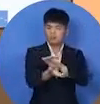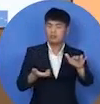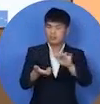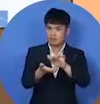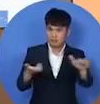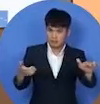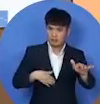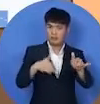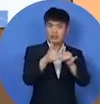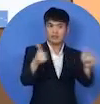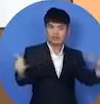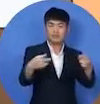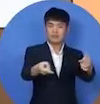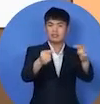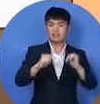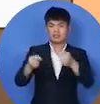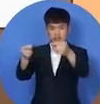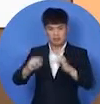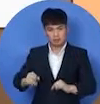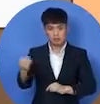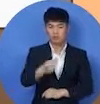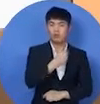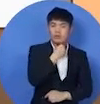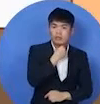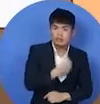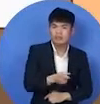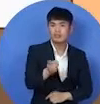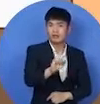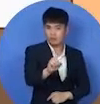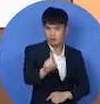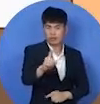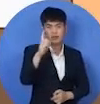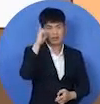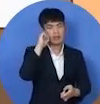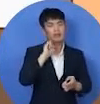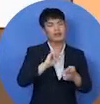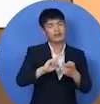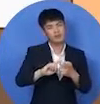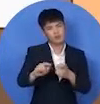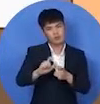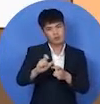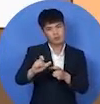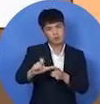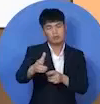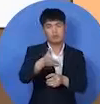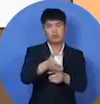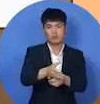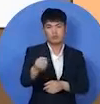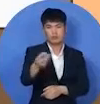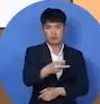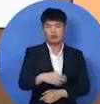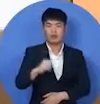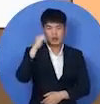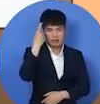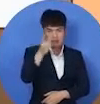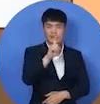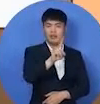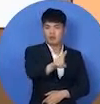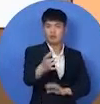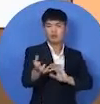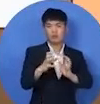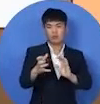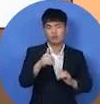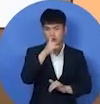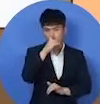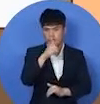참여해 주민이 원하는 현실적인 계획이 될 수 있도록 운영되는데요. 토론회는 매월 1회씩 6개월 동안 진행되며